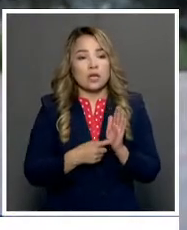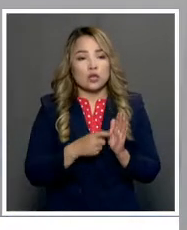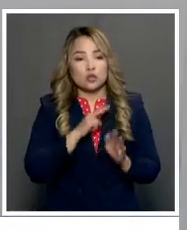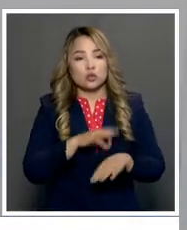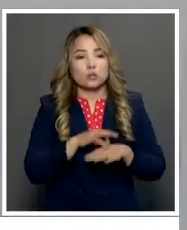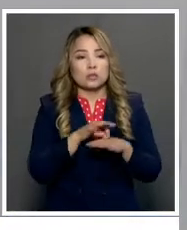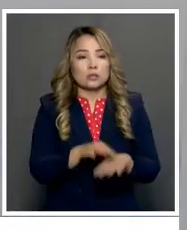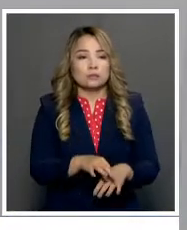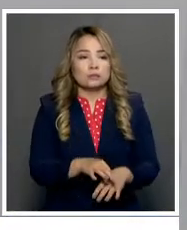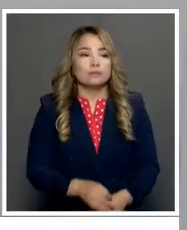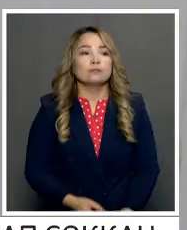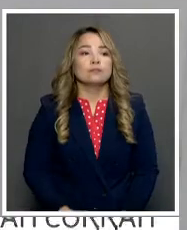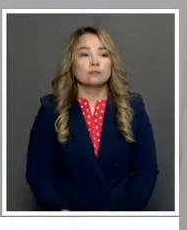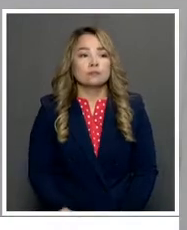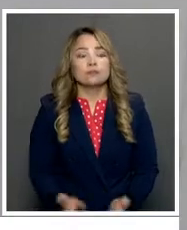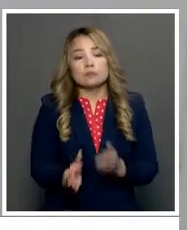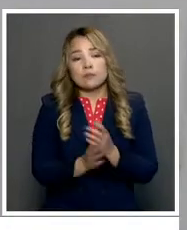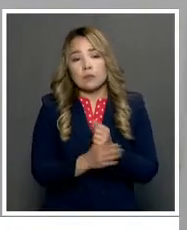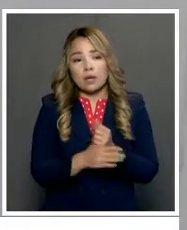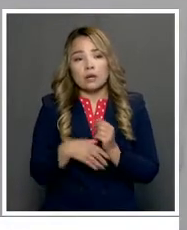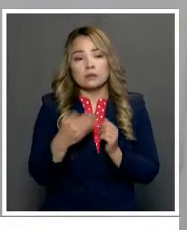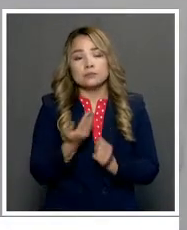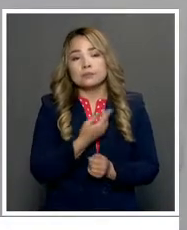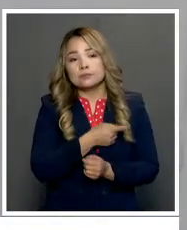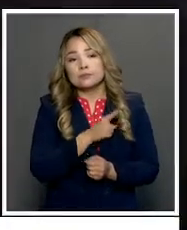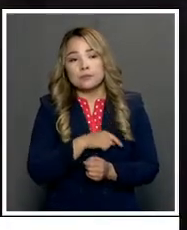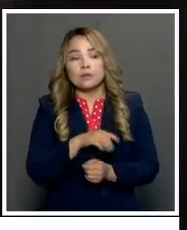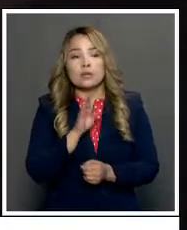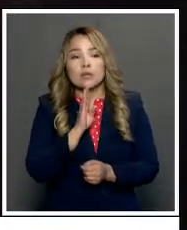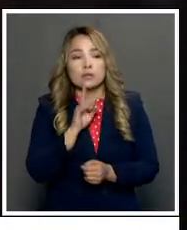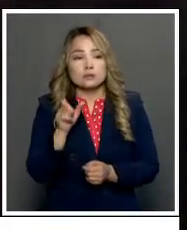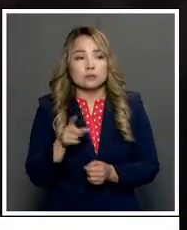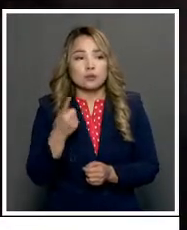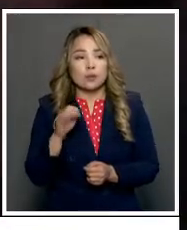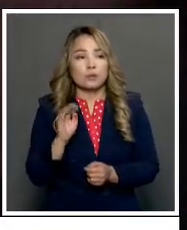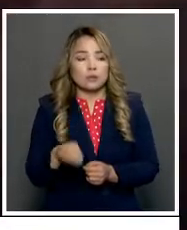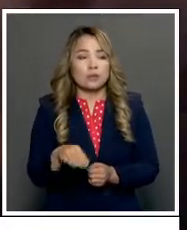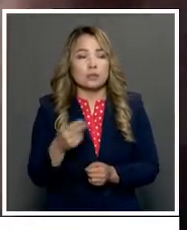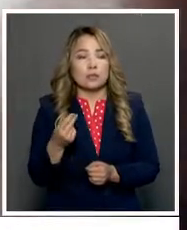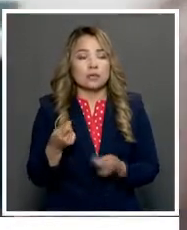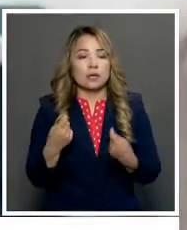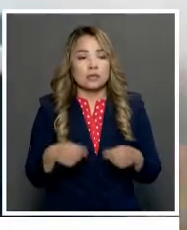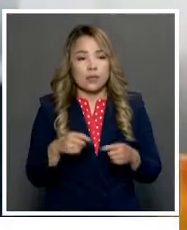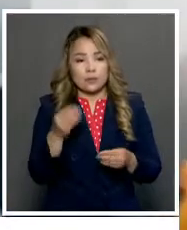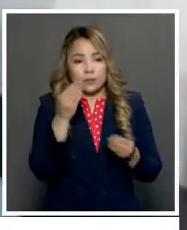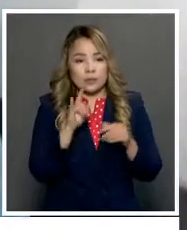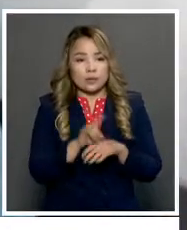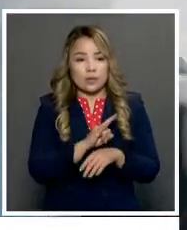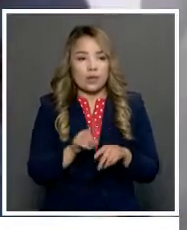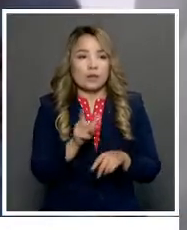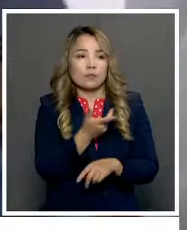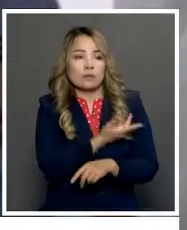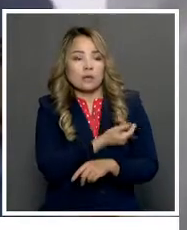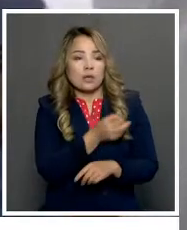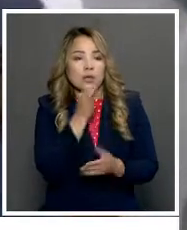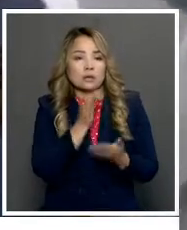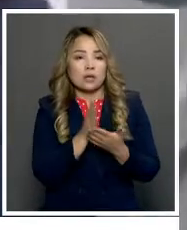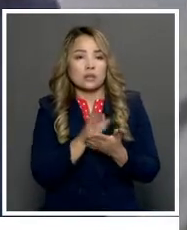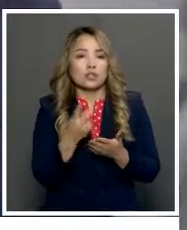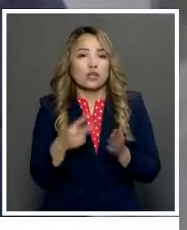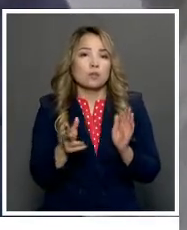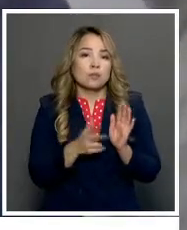жүргізілуде. Ал Атырауда мейірбикелер 100 мың теңгеге жалған екпе құжатын сатқан. Қазір қалалық емхананың 28